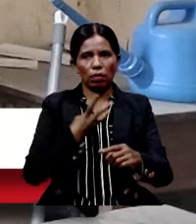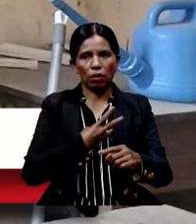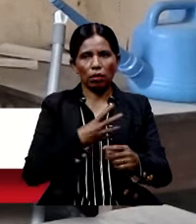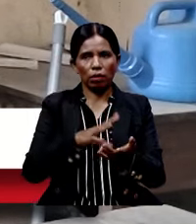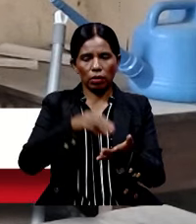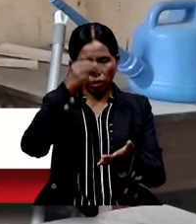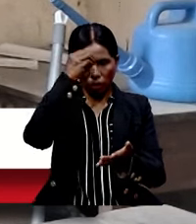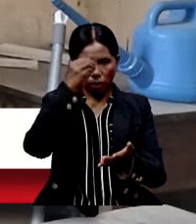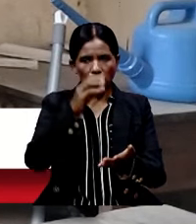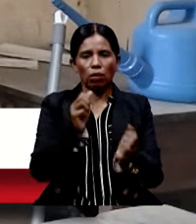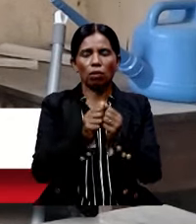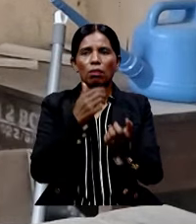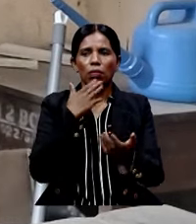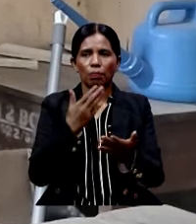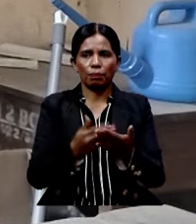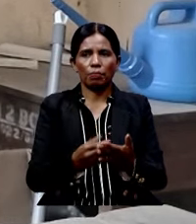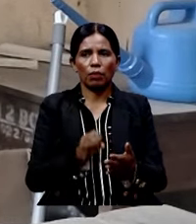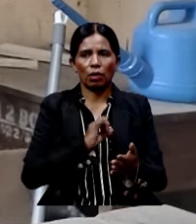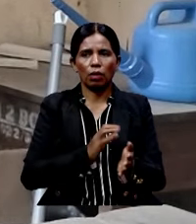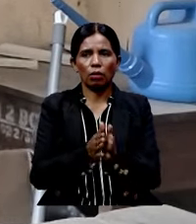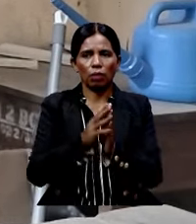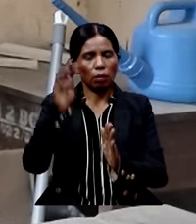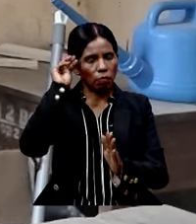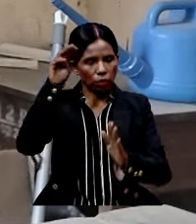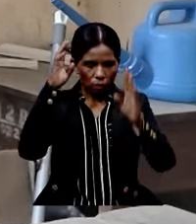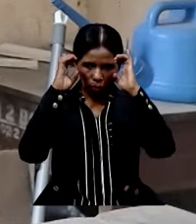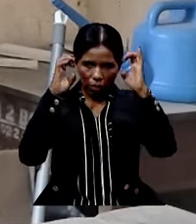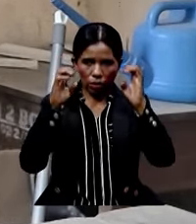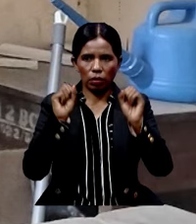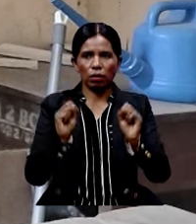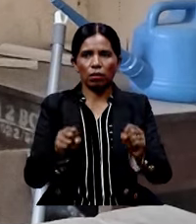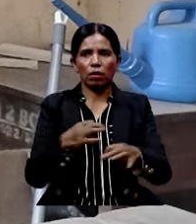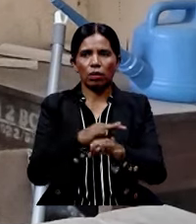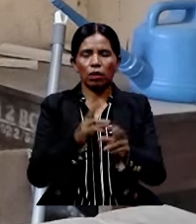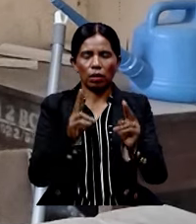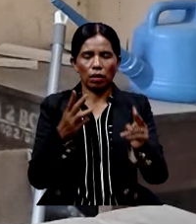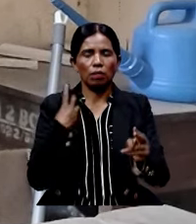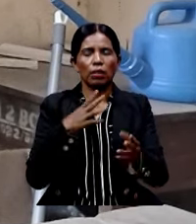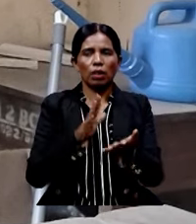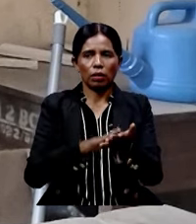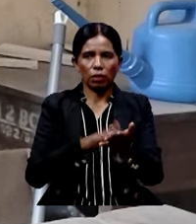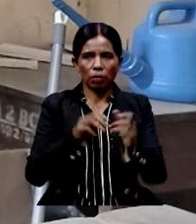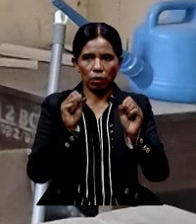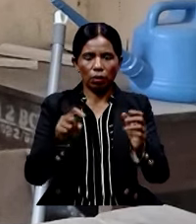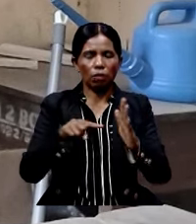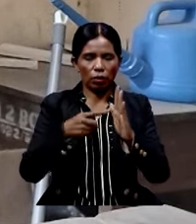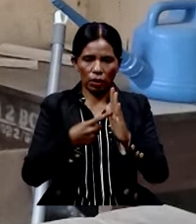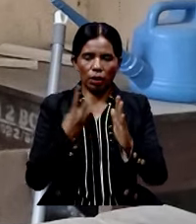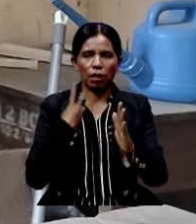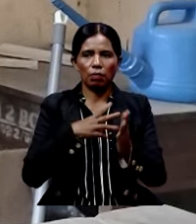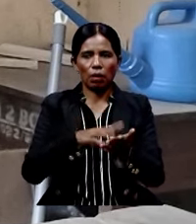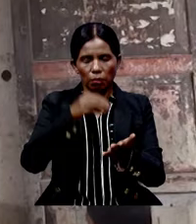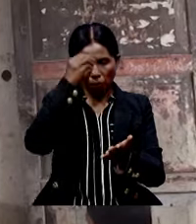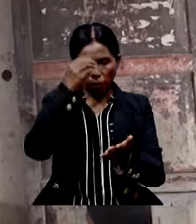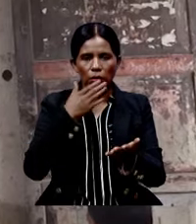amnya aprendizaje hodiak. Ini harus bang Ministeri Edukasi atau beli hadiah lalai samnya sekolah ini hodi beli aku amnya